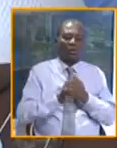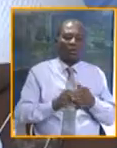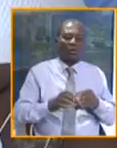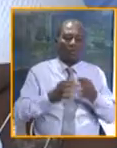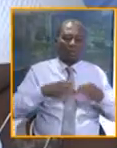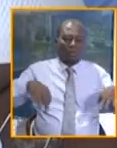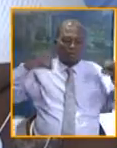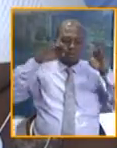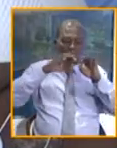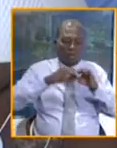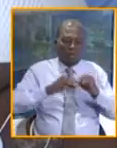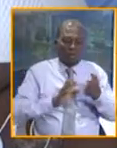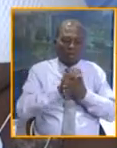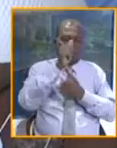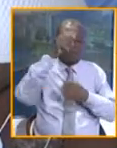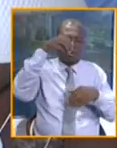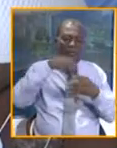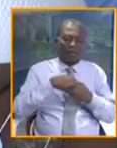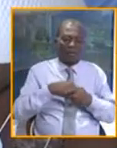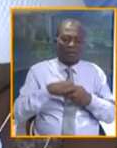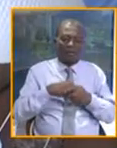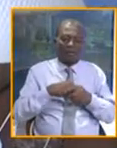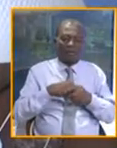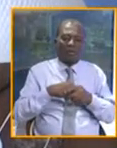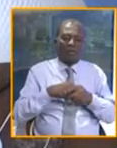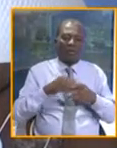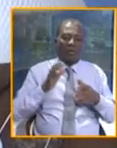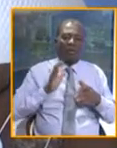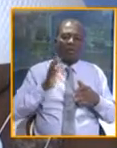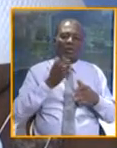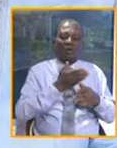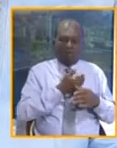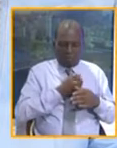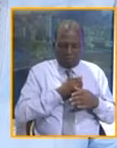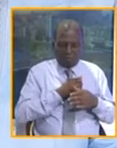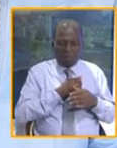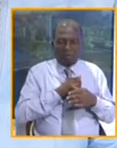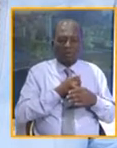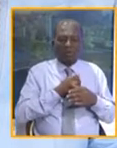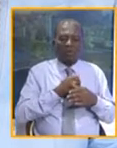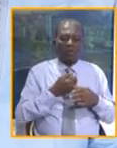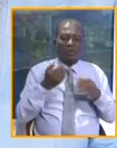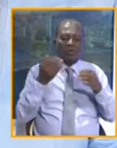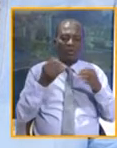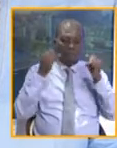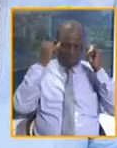place dans les imams. Parce que nos chefs défunts ont laissé une organisation